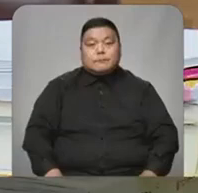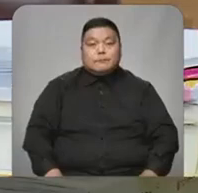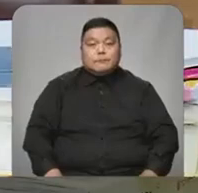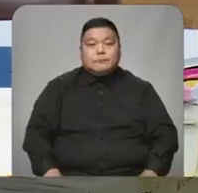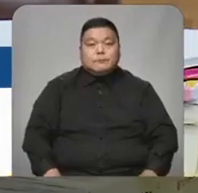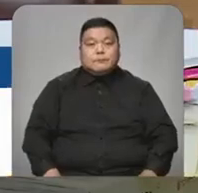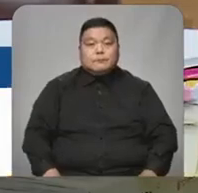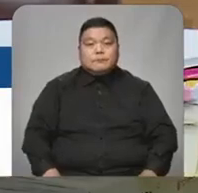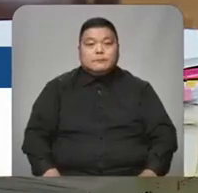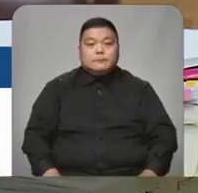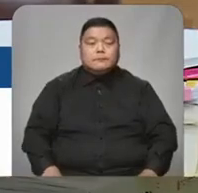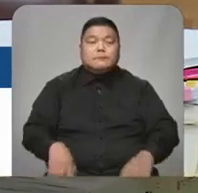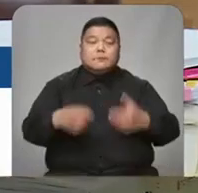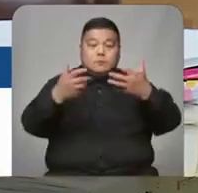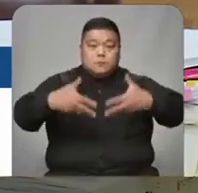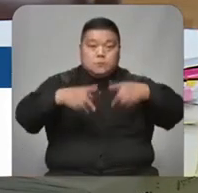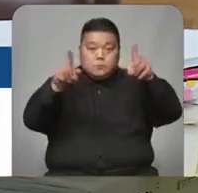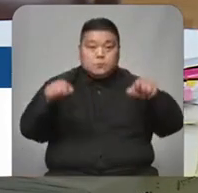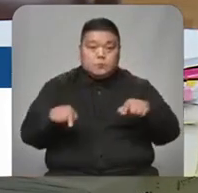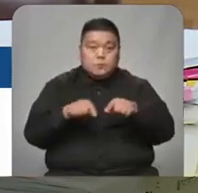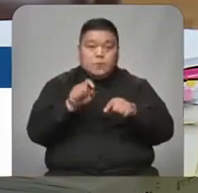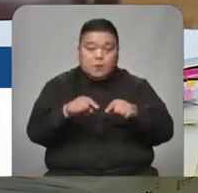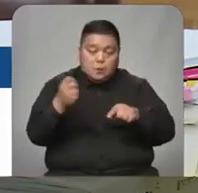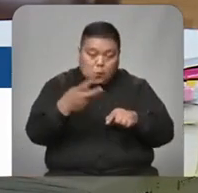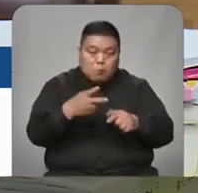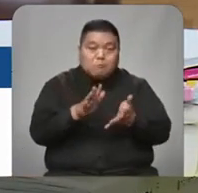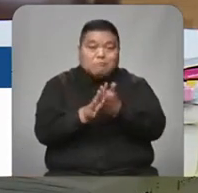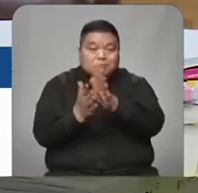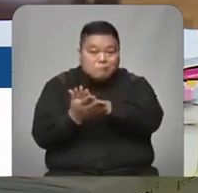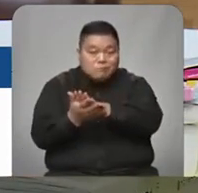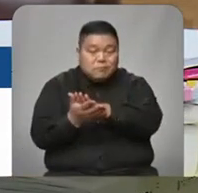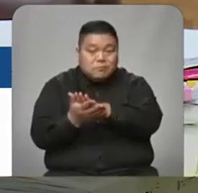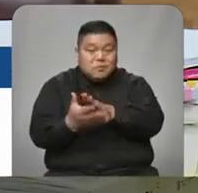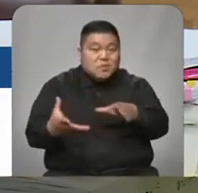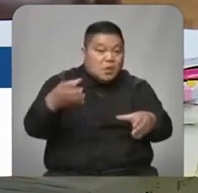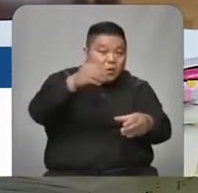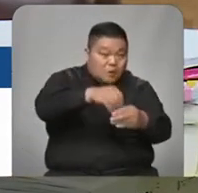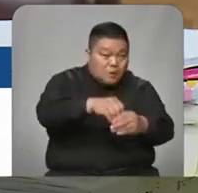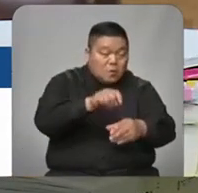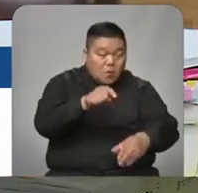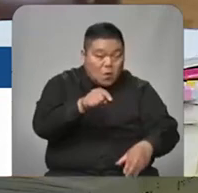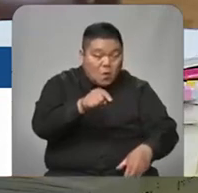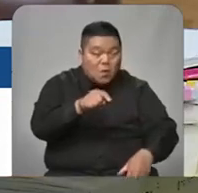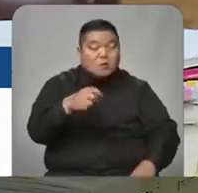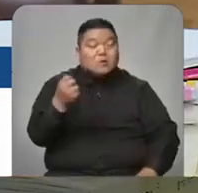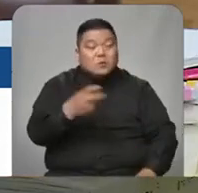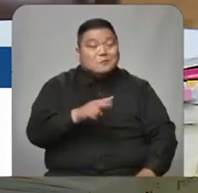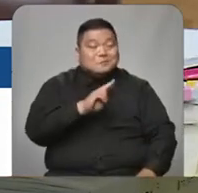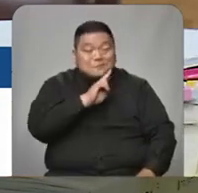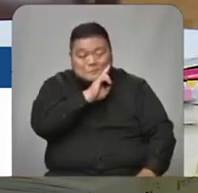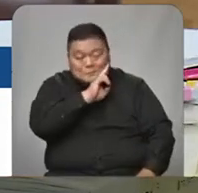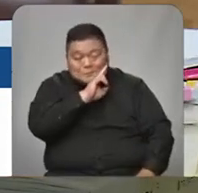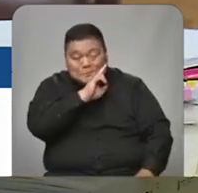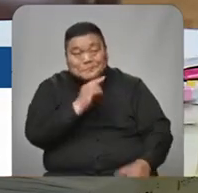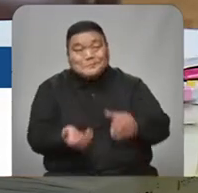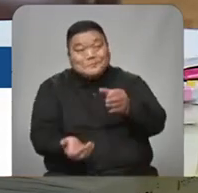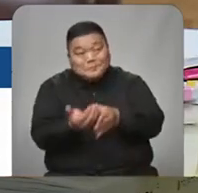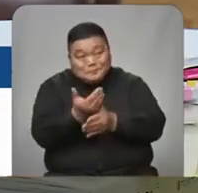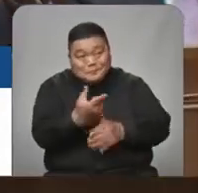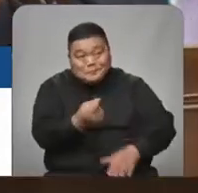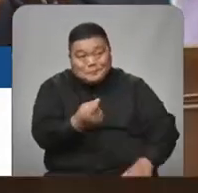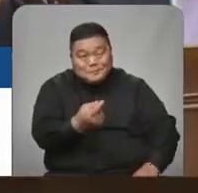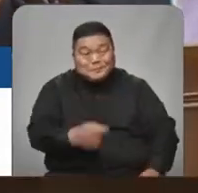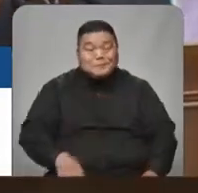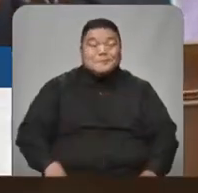추가되면서 그것도 또 사용해서 또 배분을 하다 보니까 유치원을 집어넣고 그죠? 그러다 보니까 이런 또 의혹이